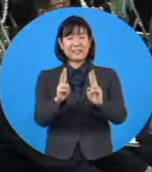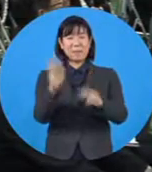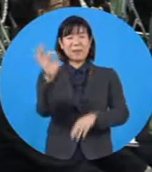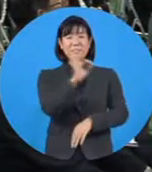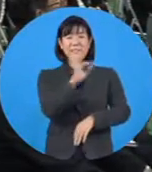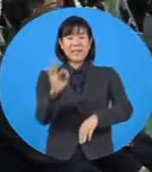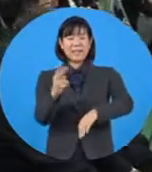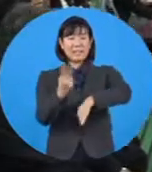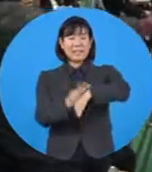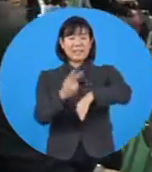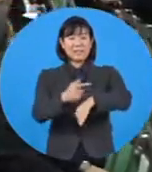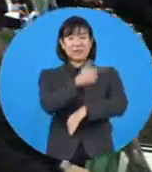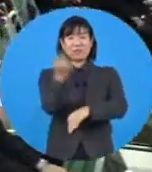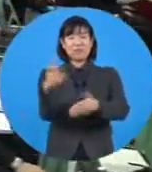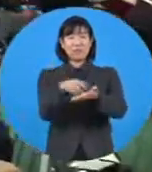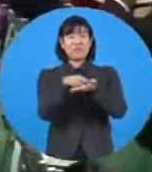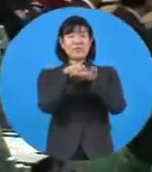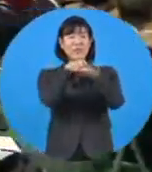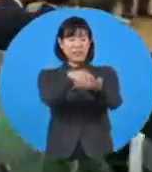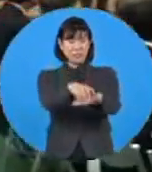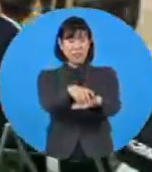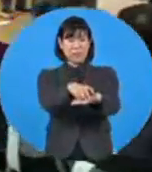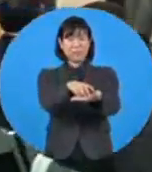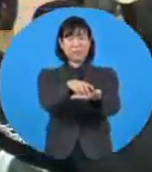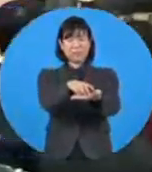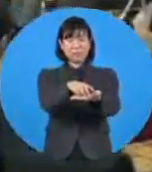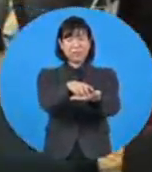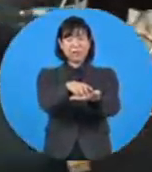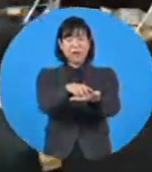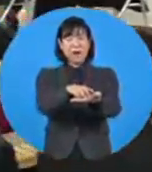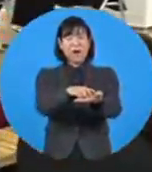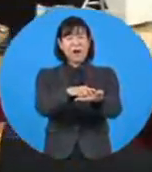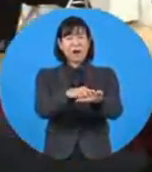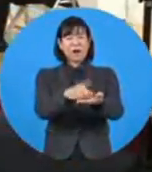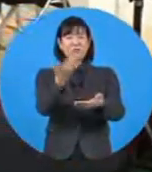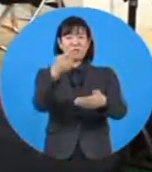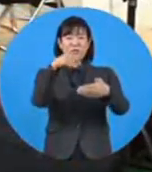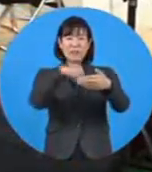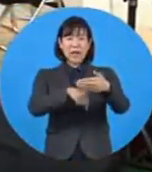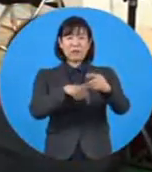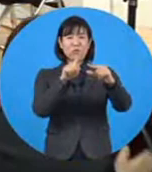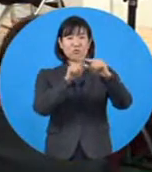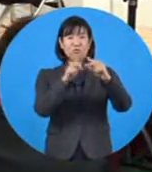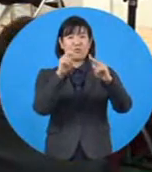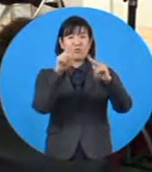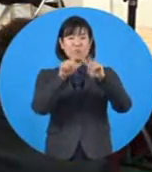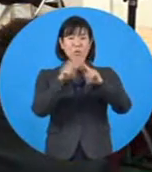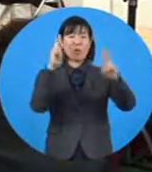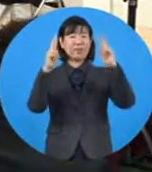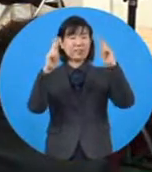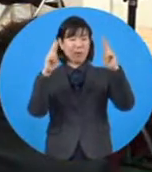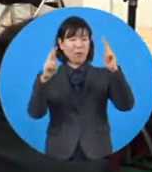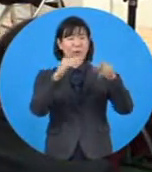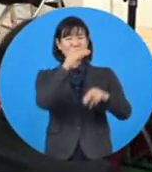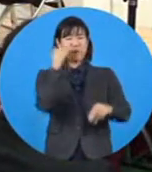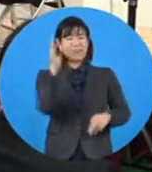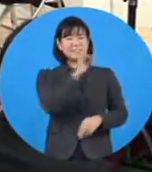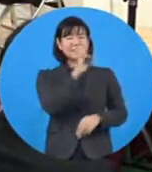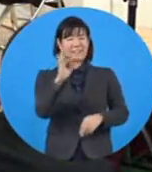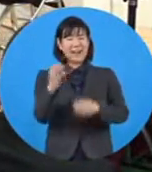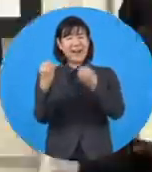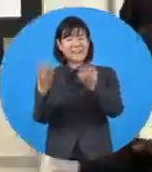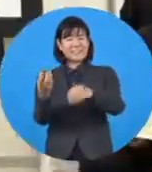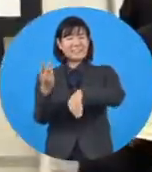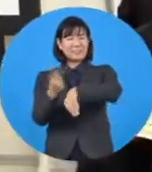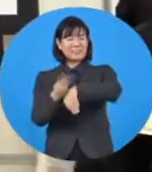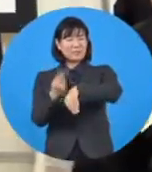これに合わせて行っている板橋製品技術大賞は、区内の中小企業による優れた新製品・新技